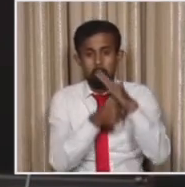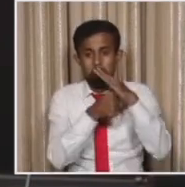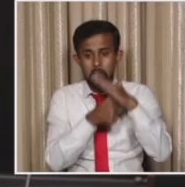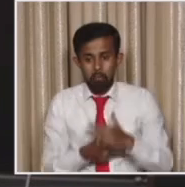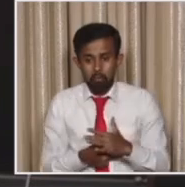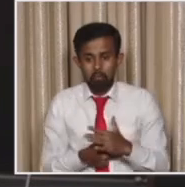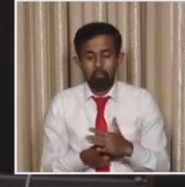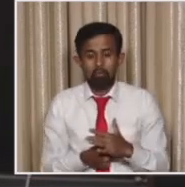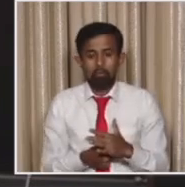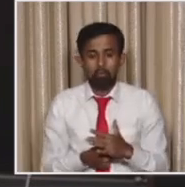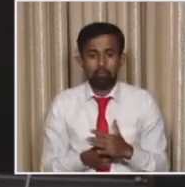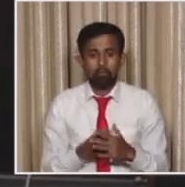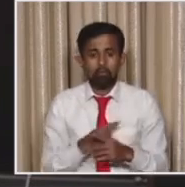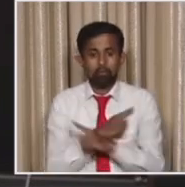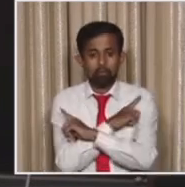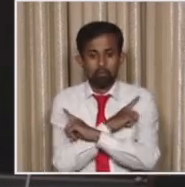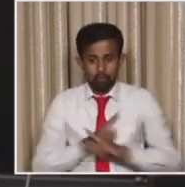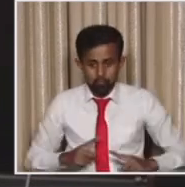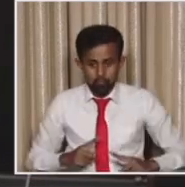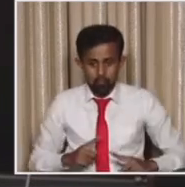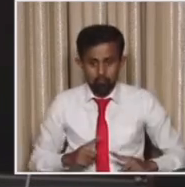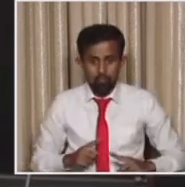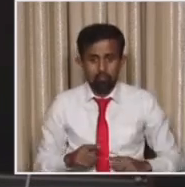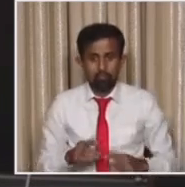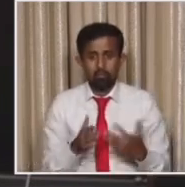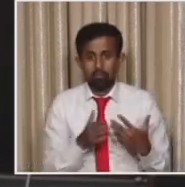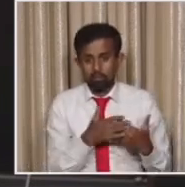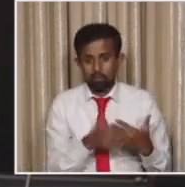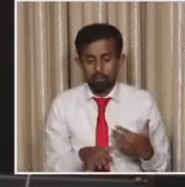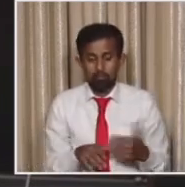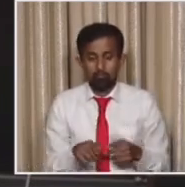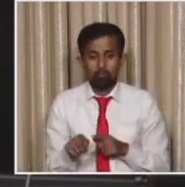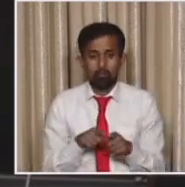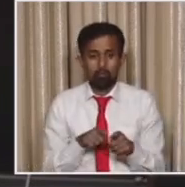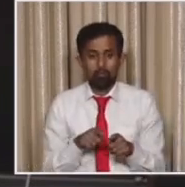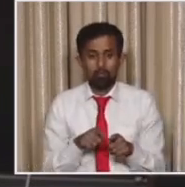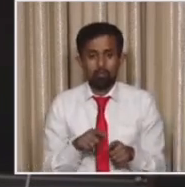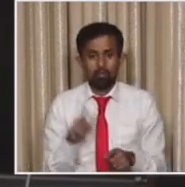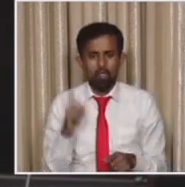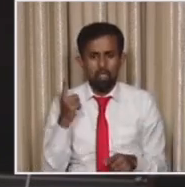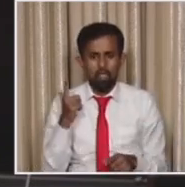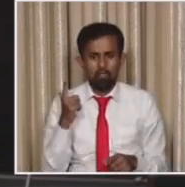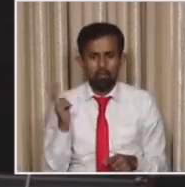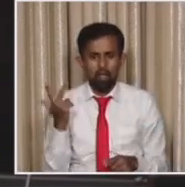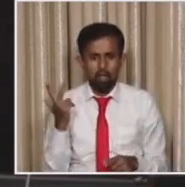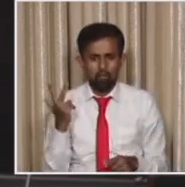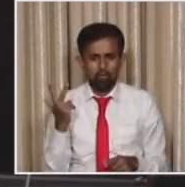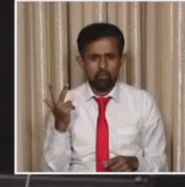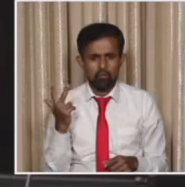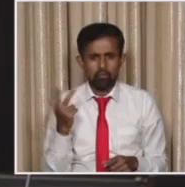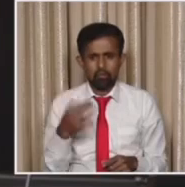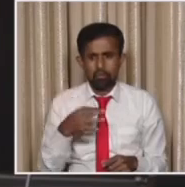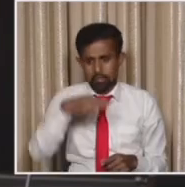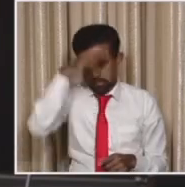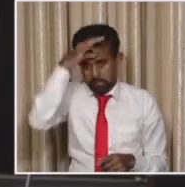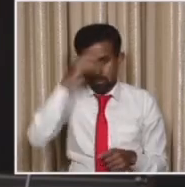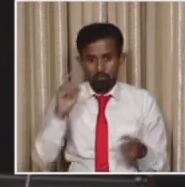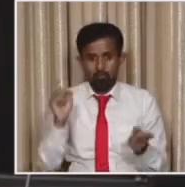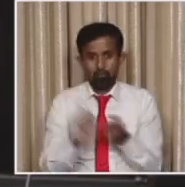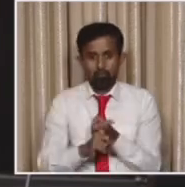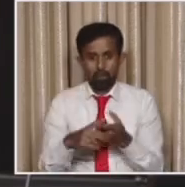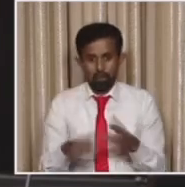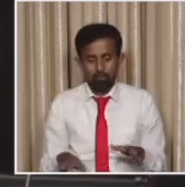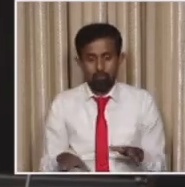යෑම LTT ත්‍රස්තවාදය නිසා සිද්ධ වුණා. ඒ වගේම 70 ගණන් වල 80 ගණන් වල සිංහල ත්‍රස්තවාදියෝ හිටියා.